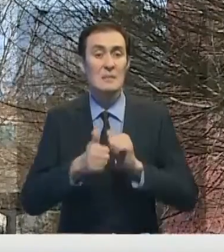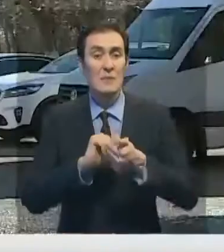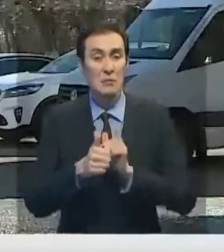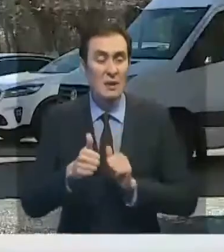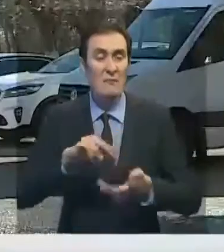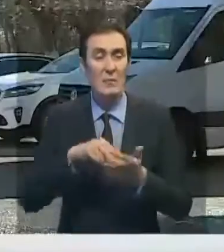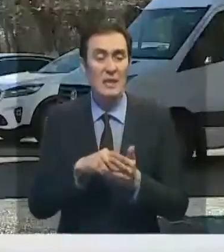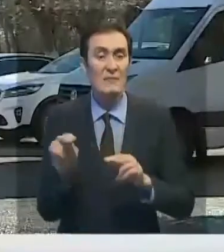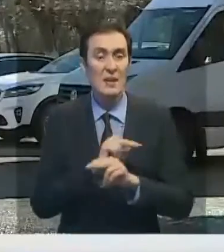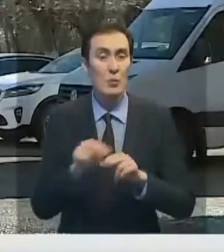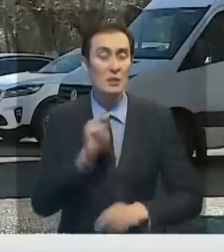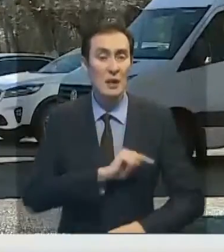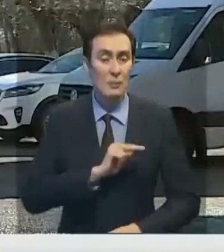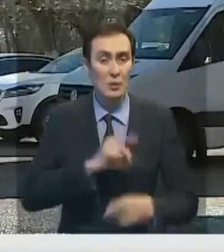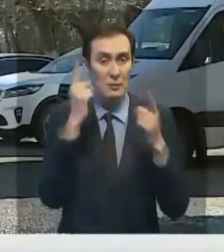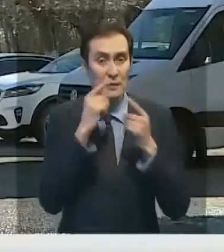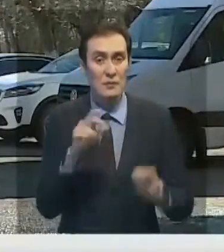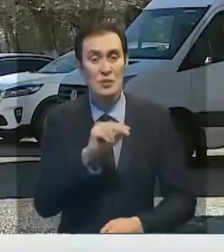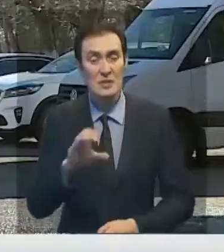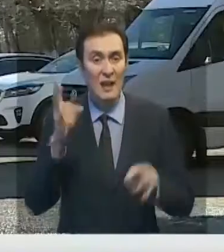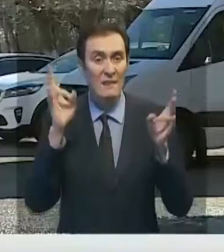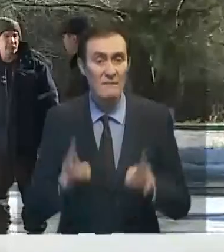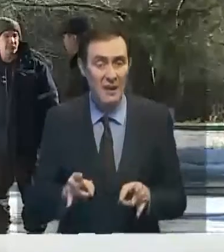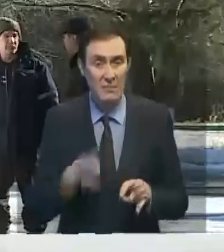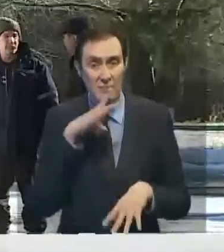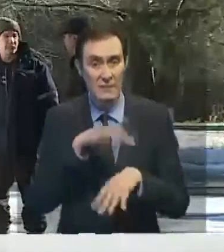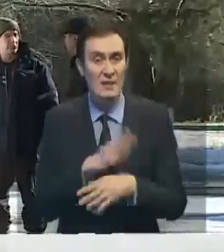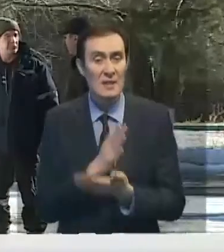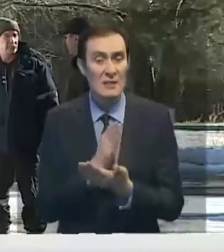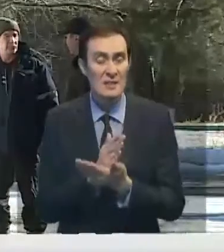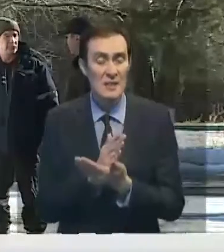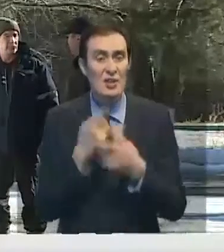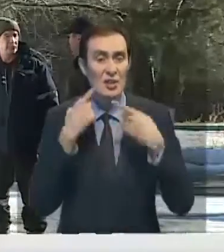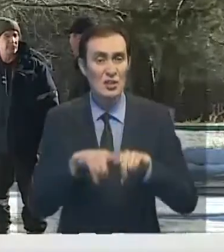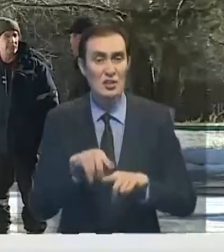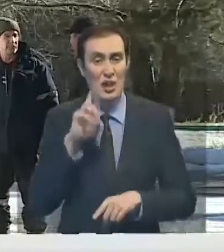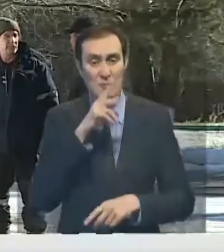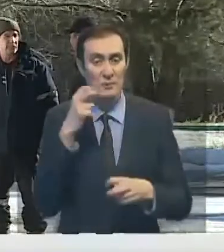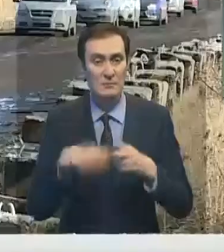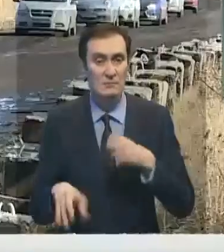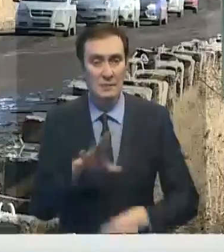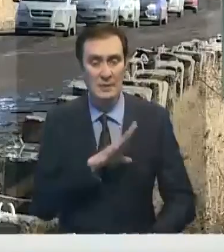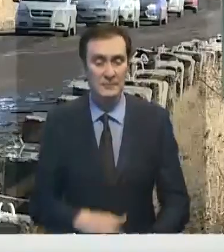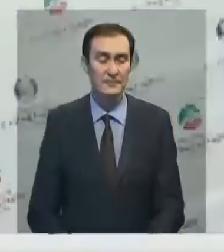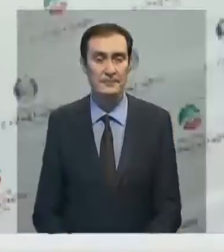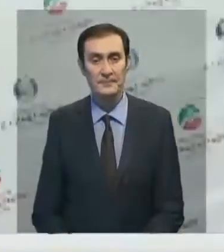проводила плановые ремонтные работы. По данным ДЧС, авария по всем признакам носит техногенный характер.